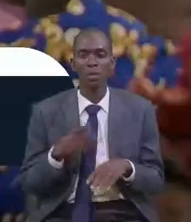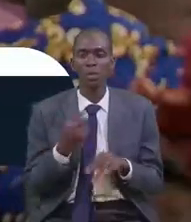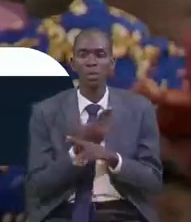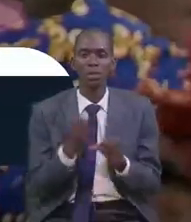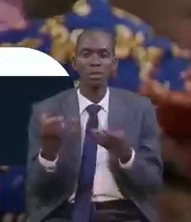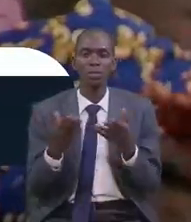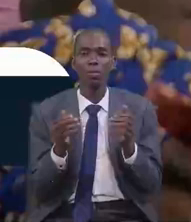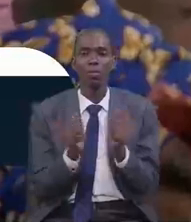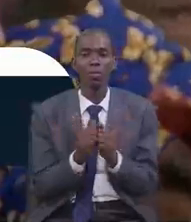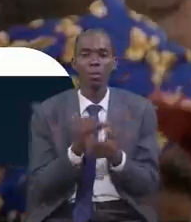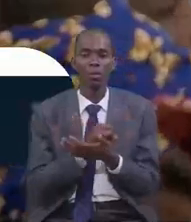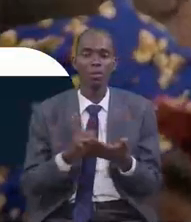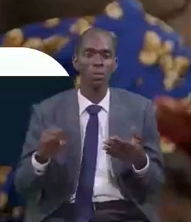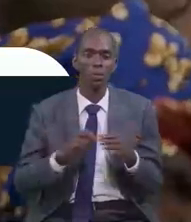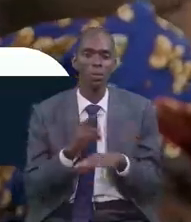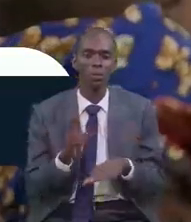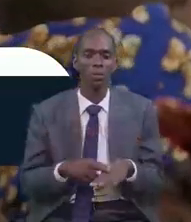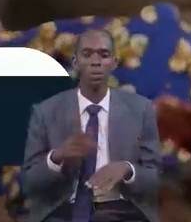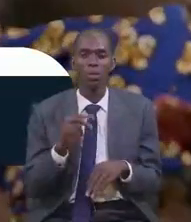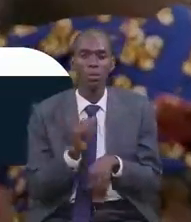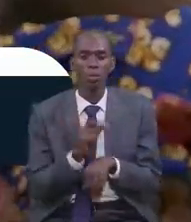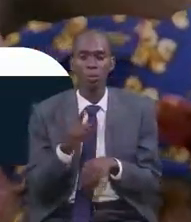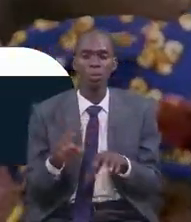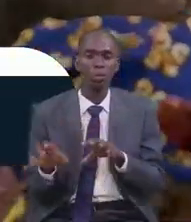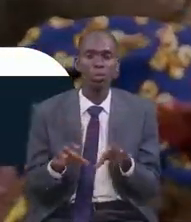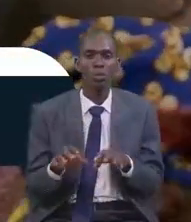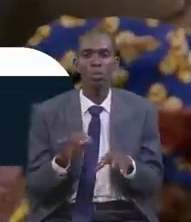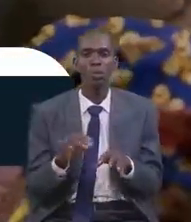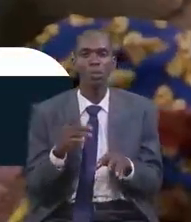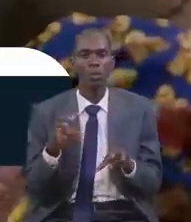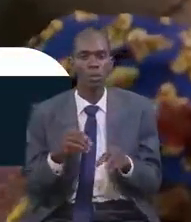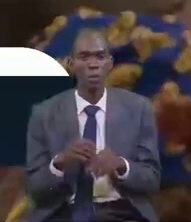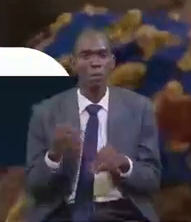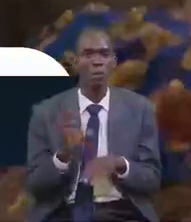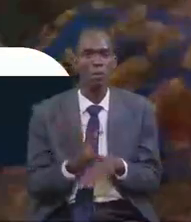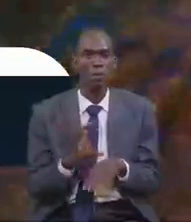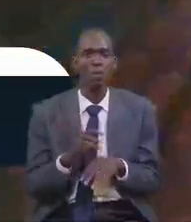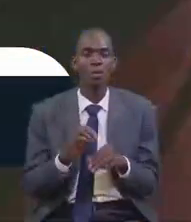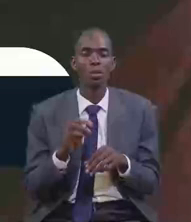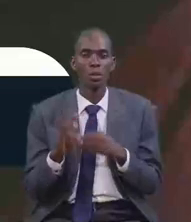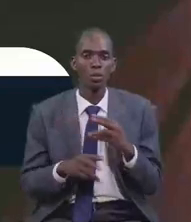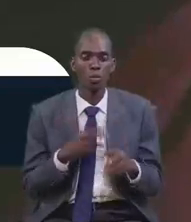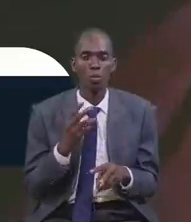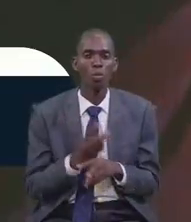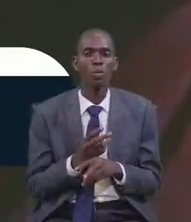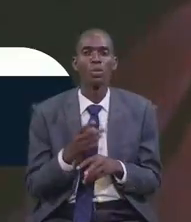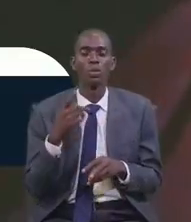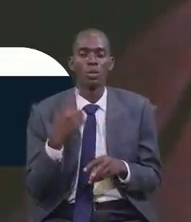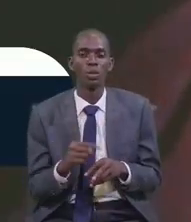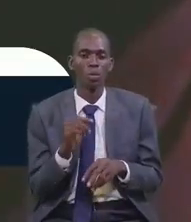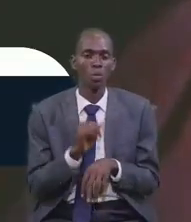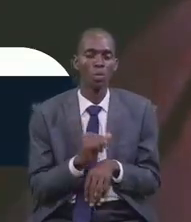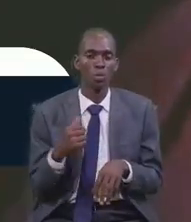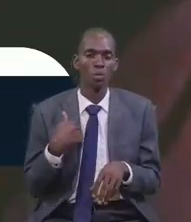cela soit, une œuvre rédemptrice. Ce qu'on fait dans l'église, l'œuvre que nous faisons pour